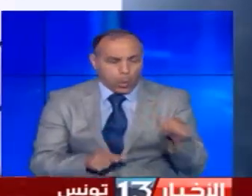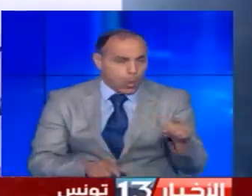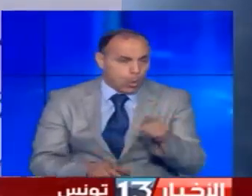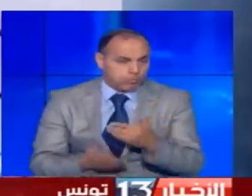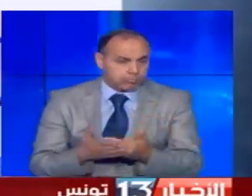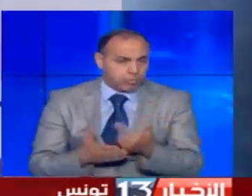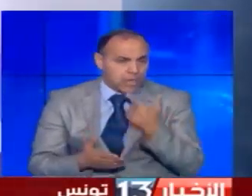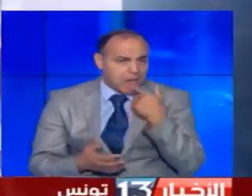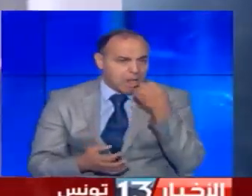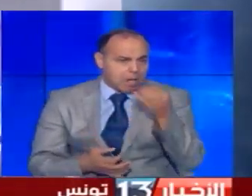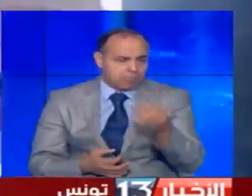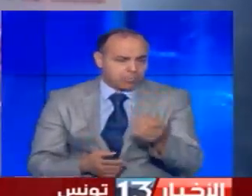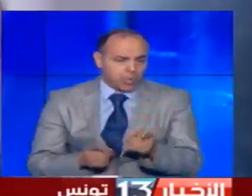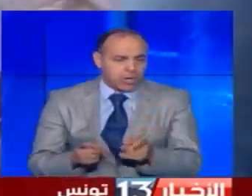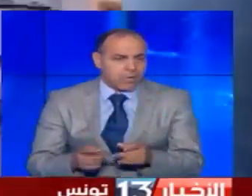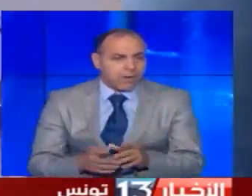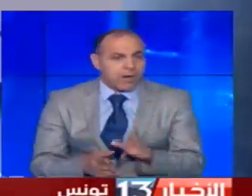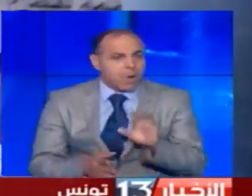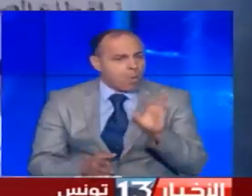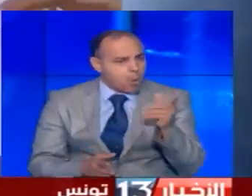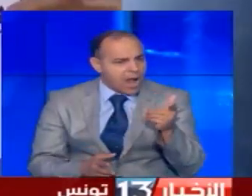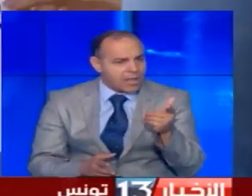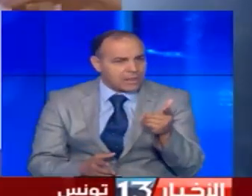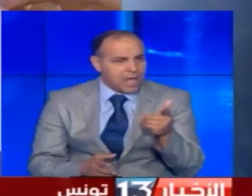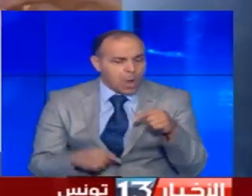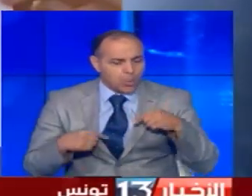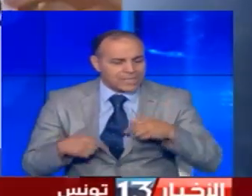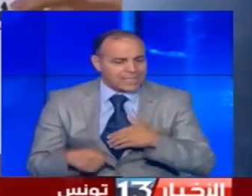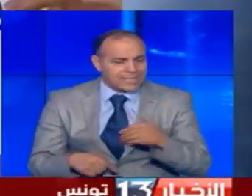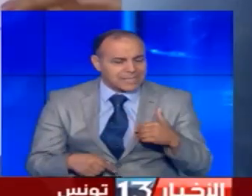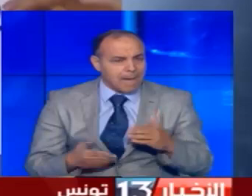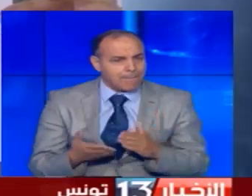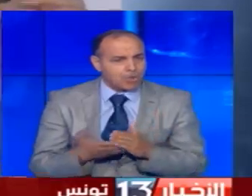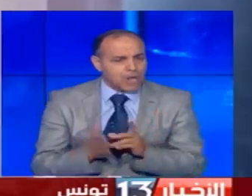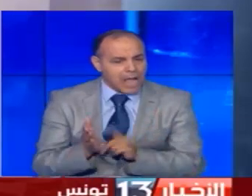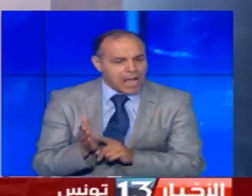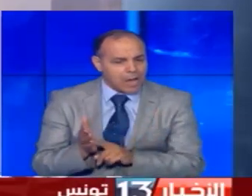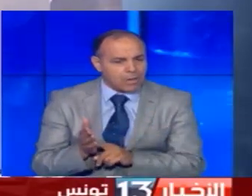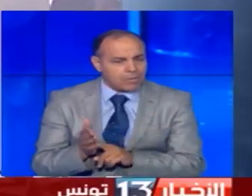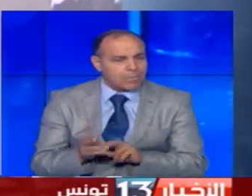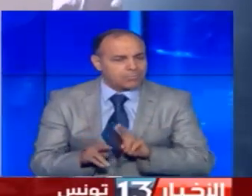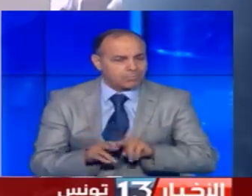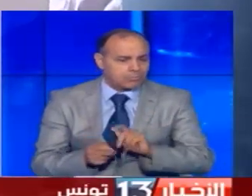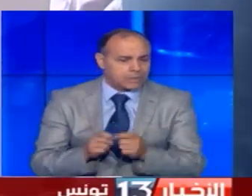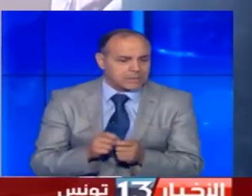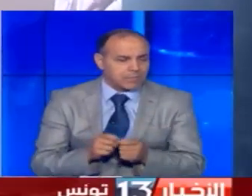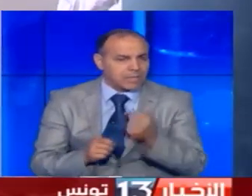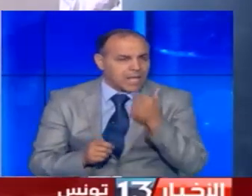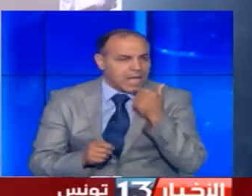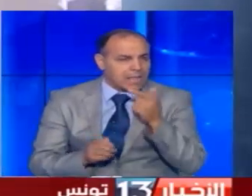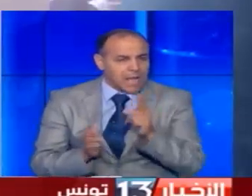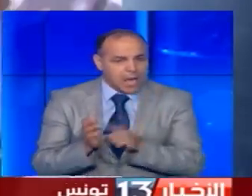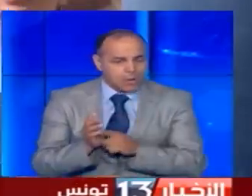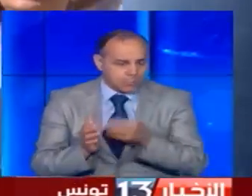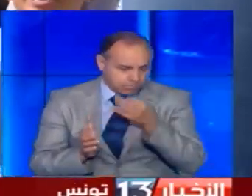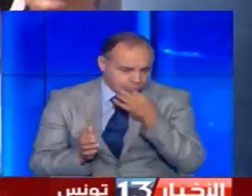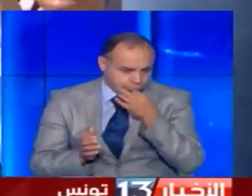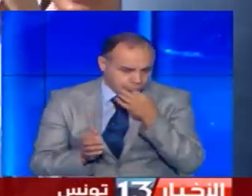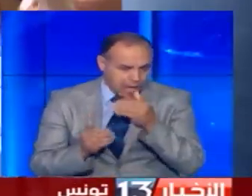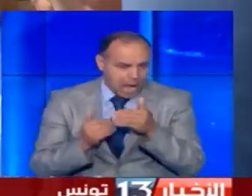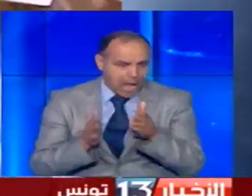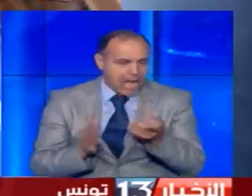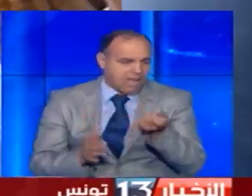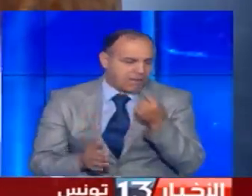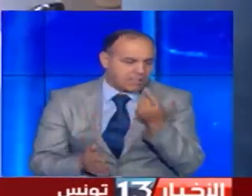ولسان حالهم يقول متى تدخل وزاره الصحه مشروع القانون المعدل المتصلب شروط استغلال فتح